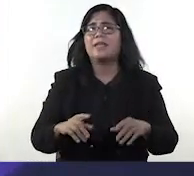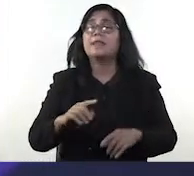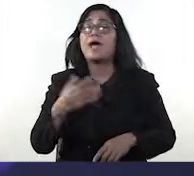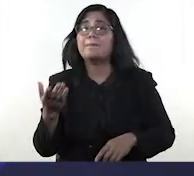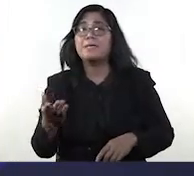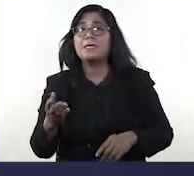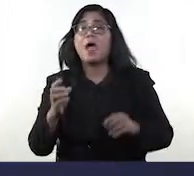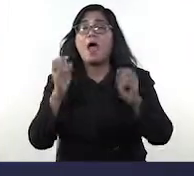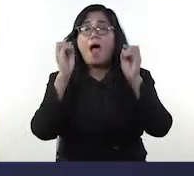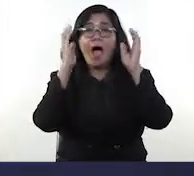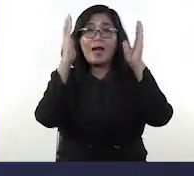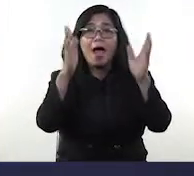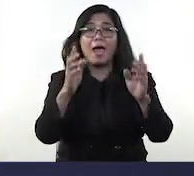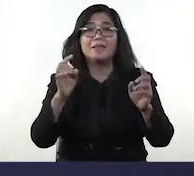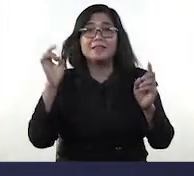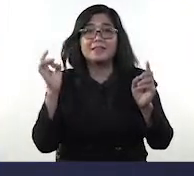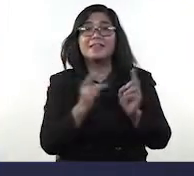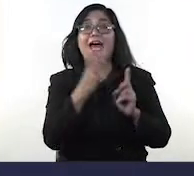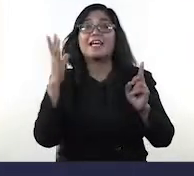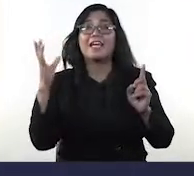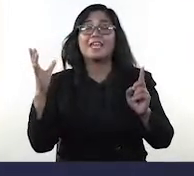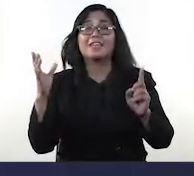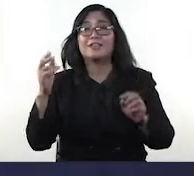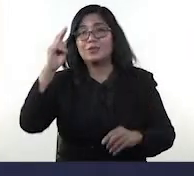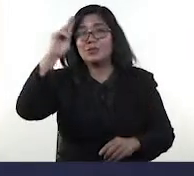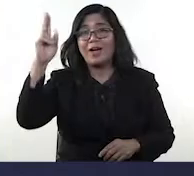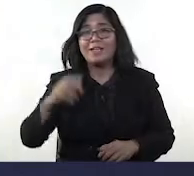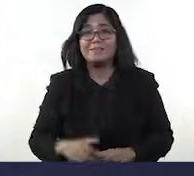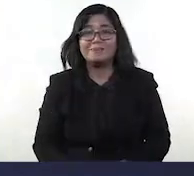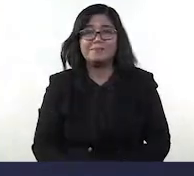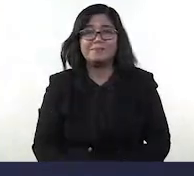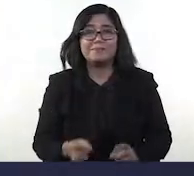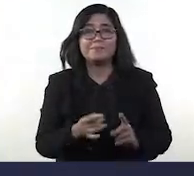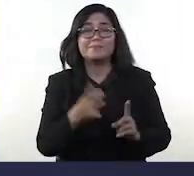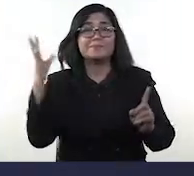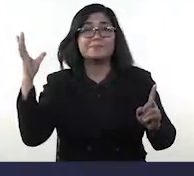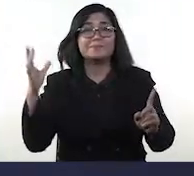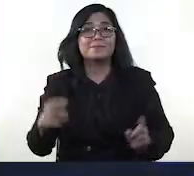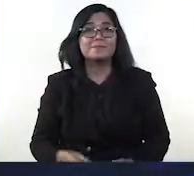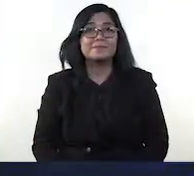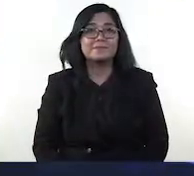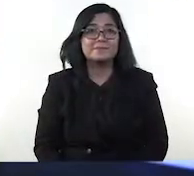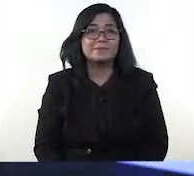Hai arahannya target Tuhan Hai semuanya kita hidup dalam kuasa